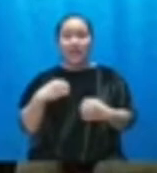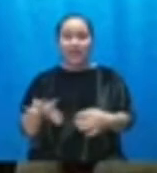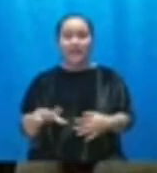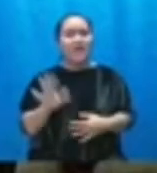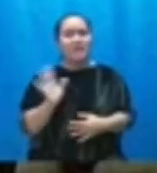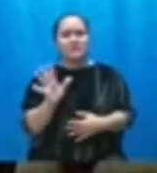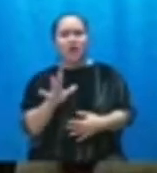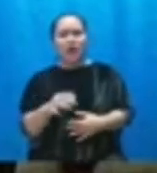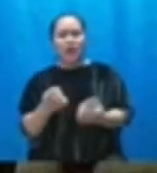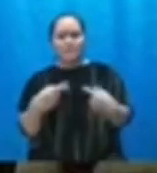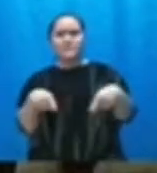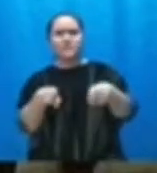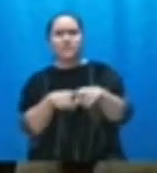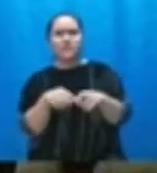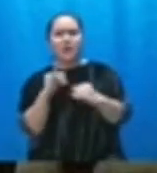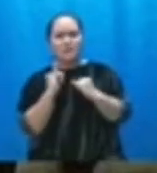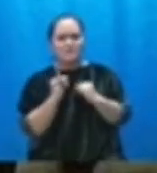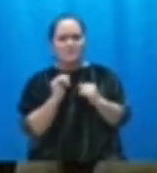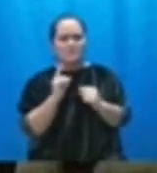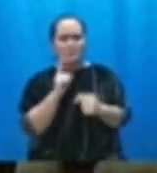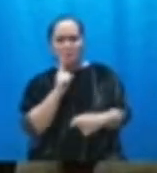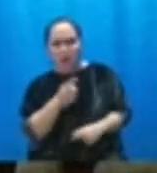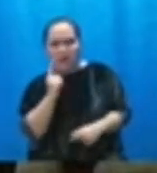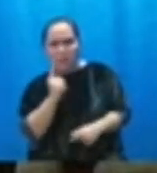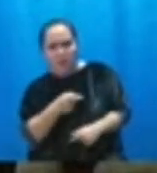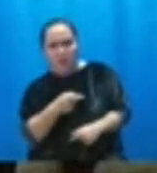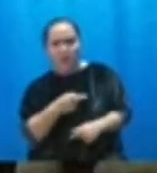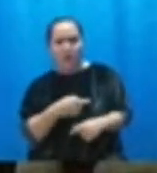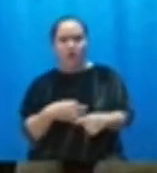menjadi marah-marah dan gusar